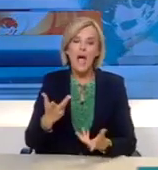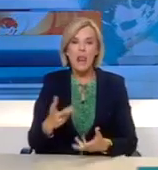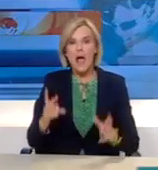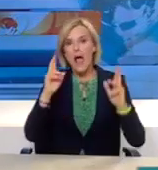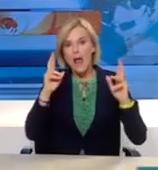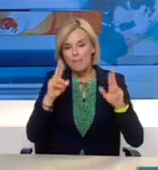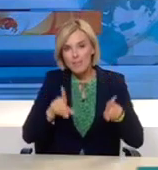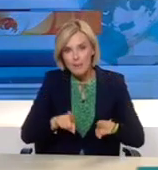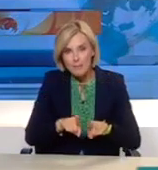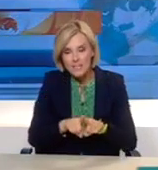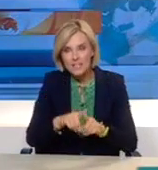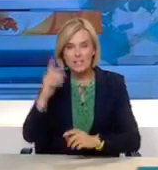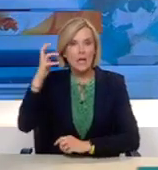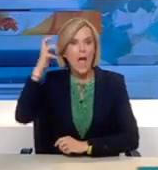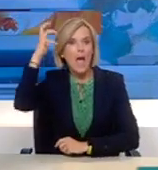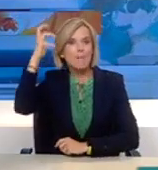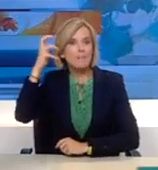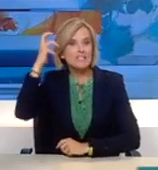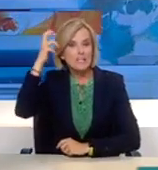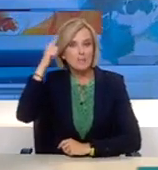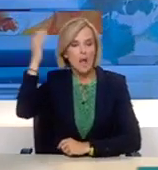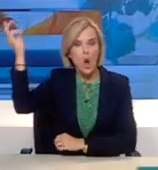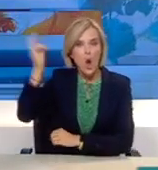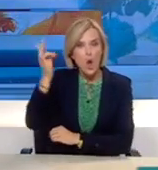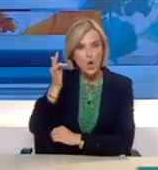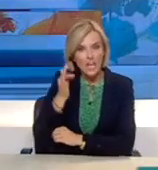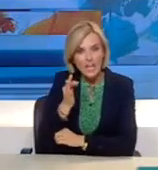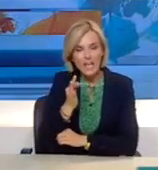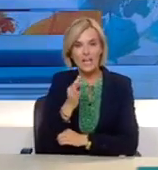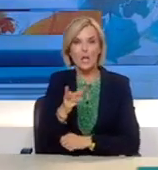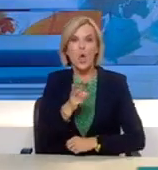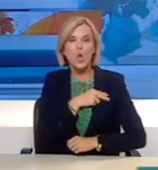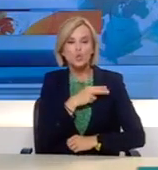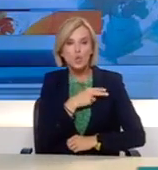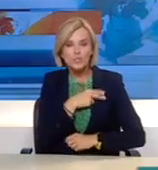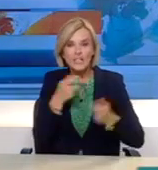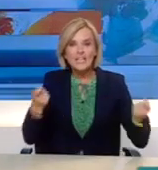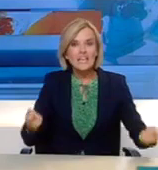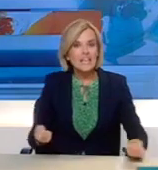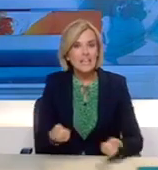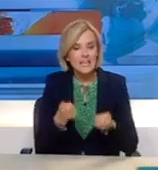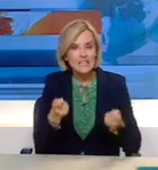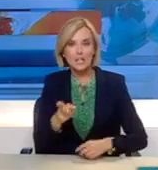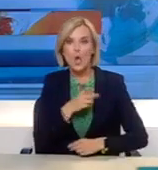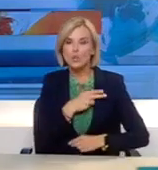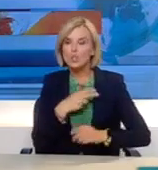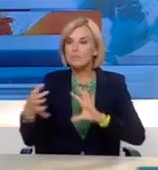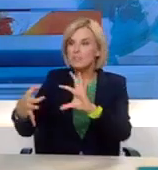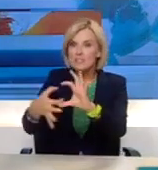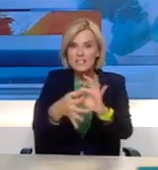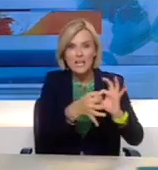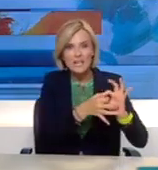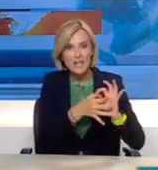γνώσης και εφευρετικότητας, μαζί με τα πιο ισχυρά διαθέσιμα εργαλεία και κυρίως με την συνεργασία επιστημόνων από διάφορα